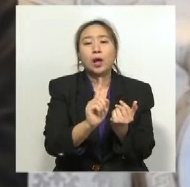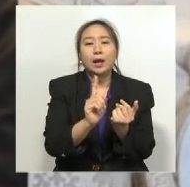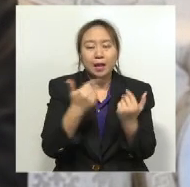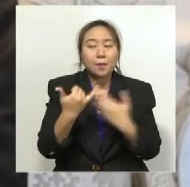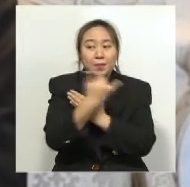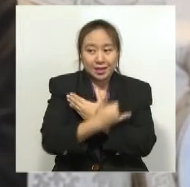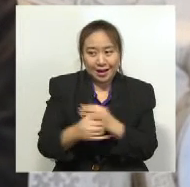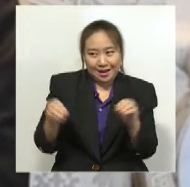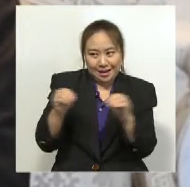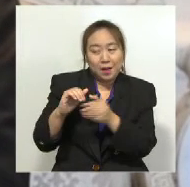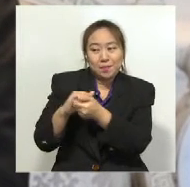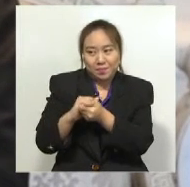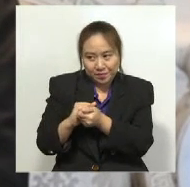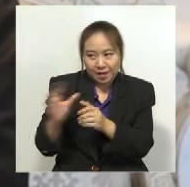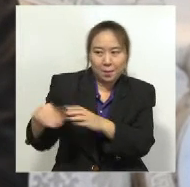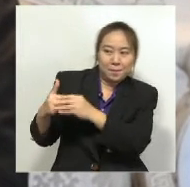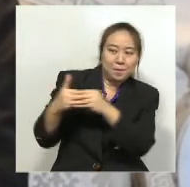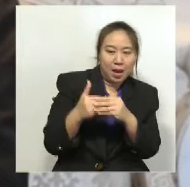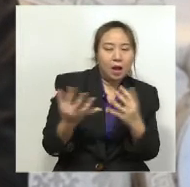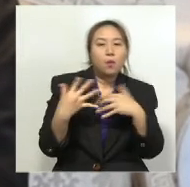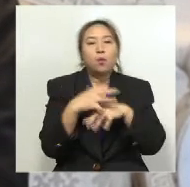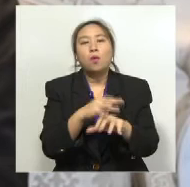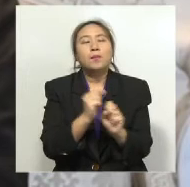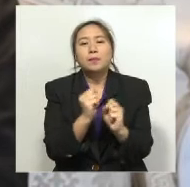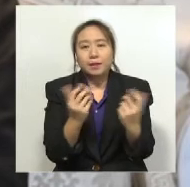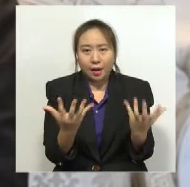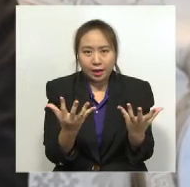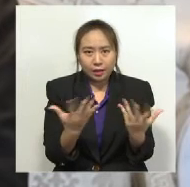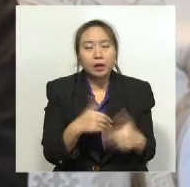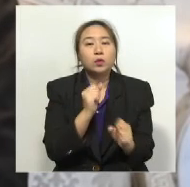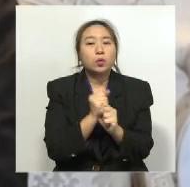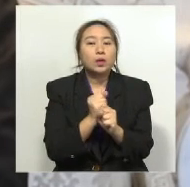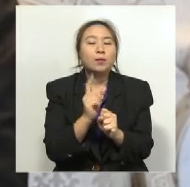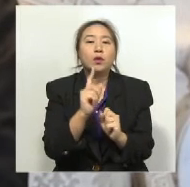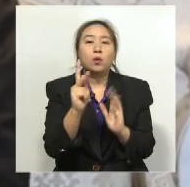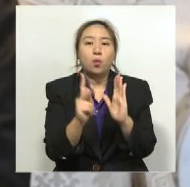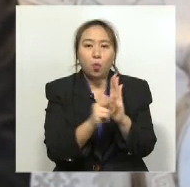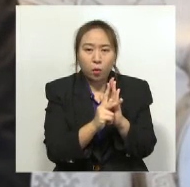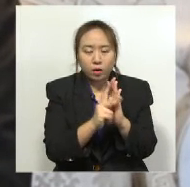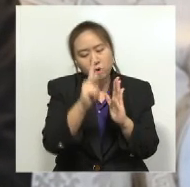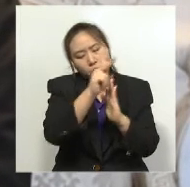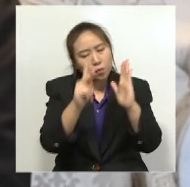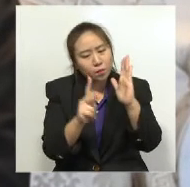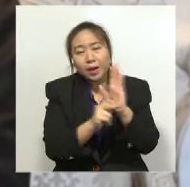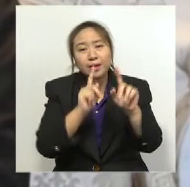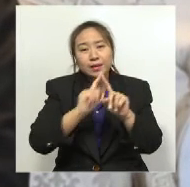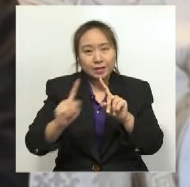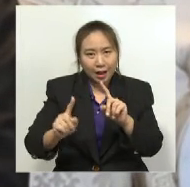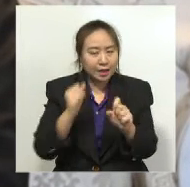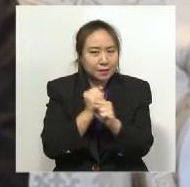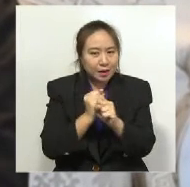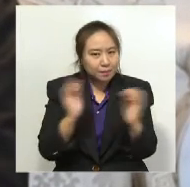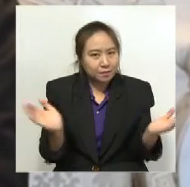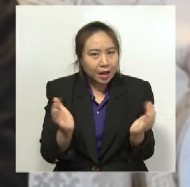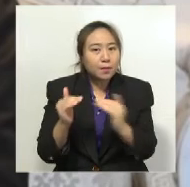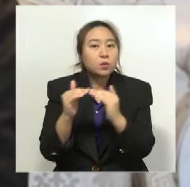เทศของเราไปร่วมกันได้ตรงไหนทั้งนี้เราต้องดำเนินการในเรื่องของกฎระเบียบเรื่องกฎหมายต่างๆให้มันเกิดความเป็นธรรม